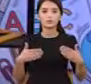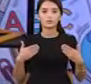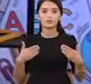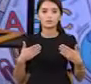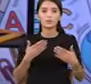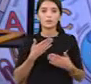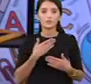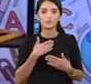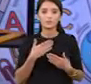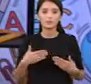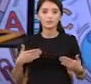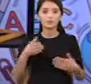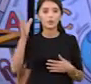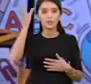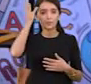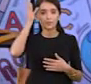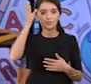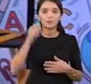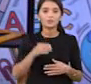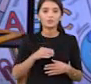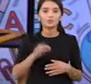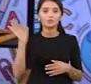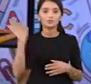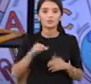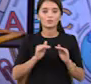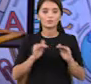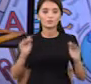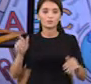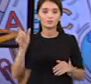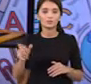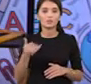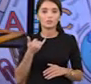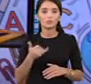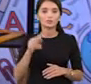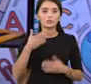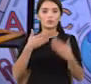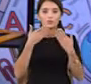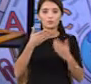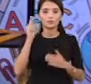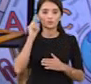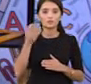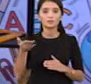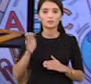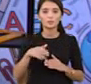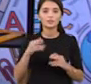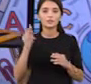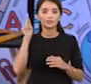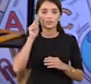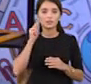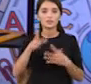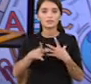Assalomu alaykum. Mening bilimdon, zukko o'quvchilarim. Hozir o'qish darsi. Keling,